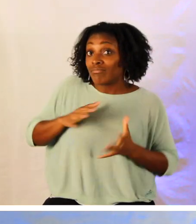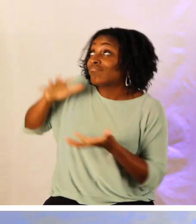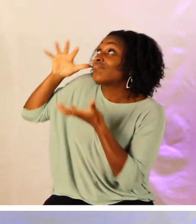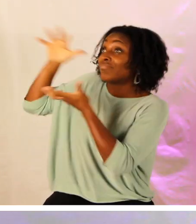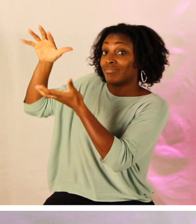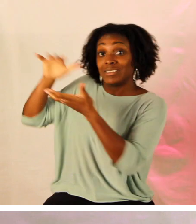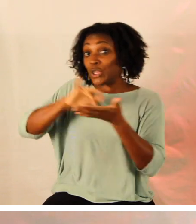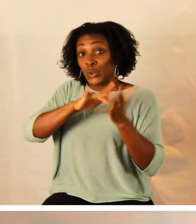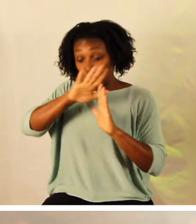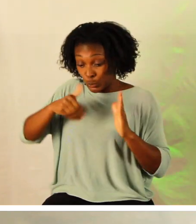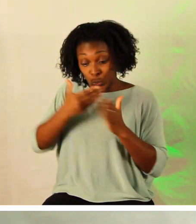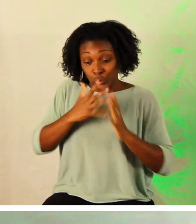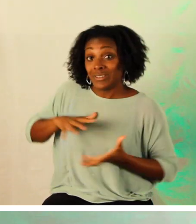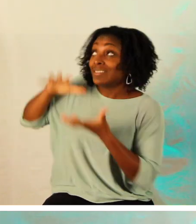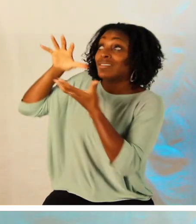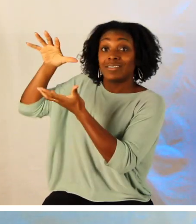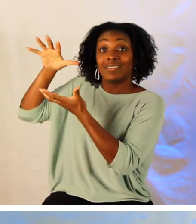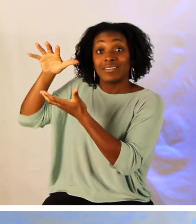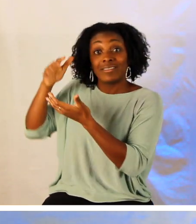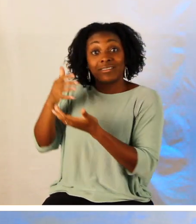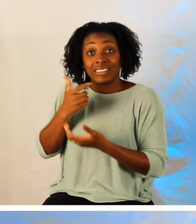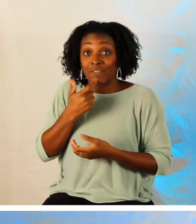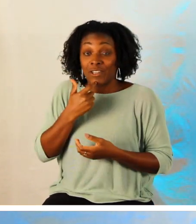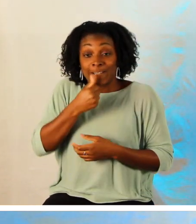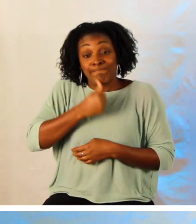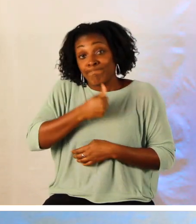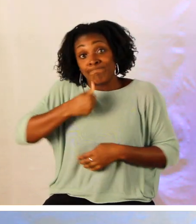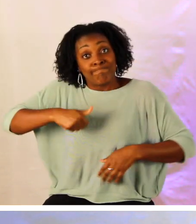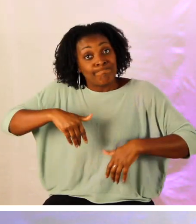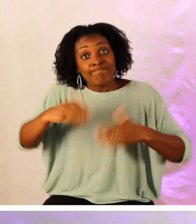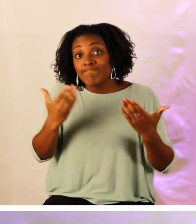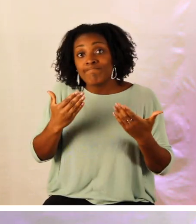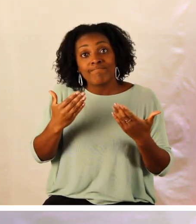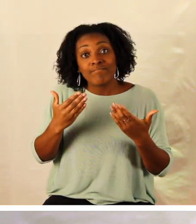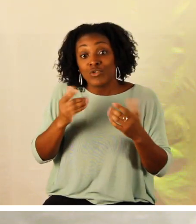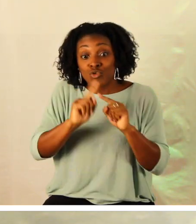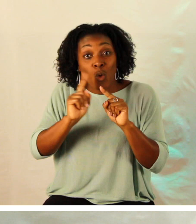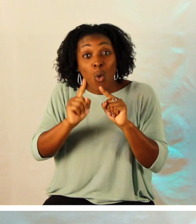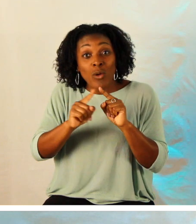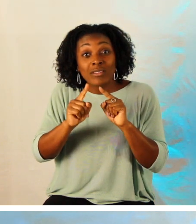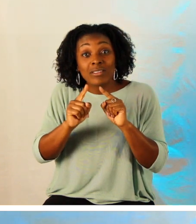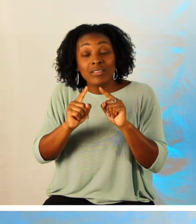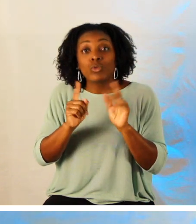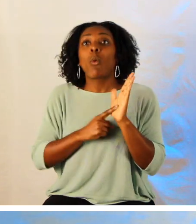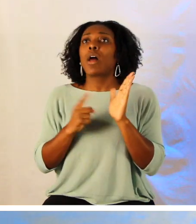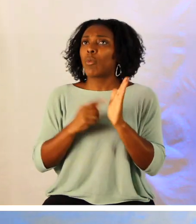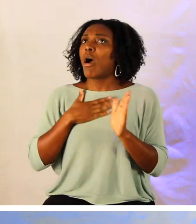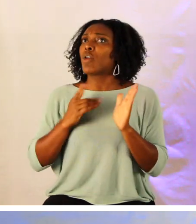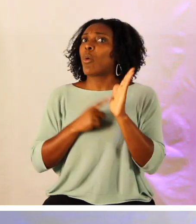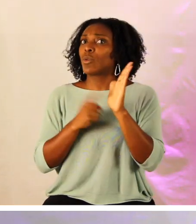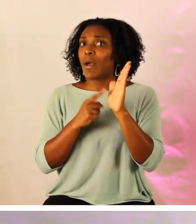Ça demande de pouvoir faire sacrifice dans notre vie de certaines choses, même parfois qui sont légitimes à nos